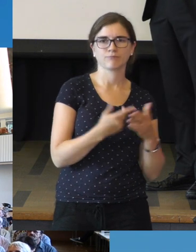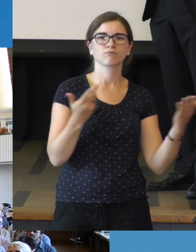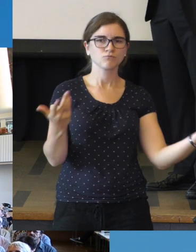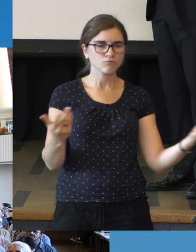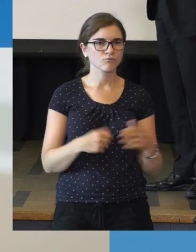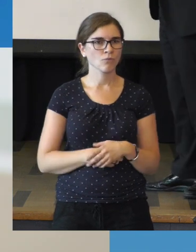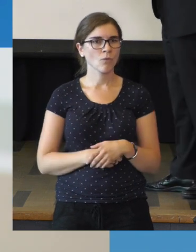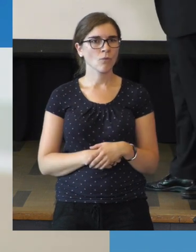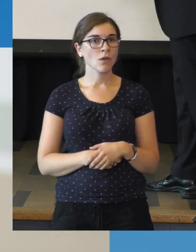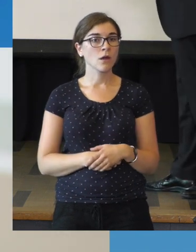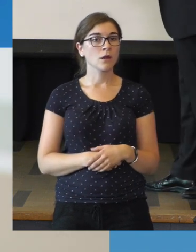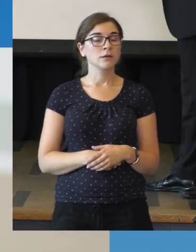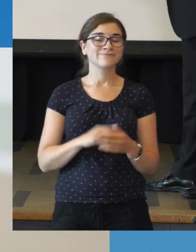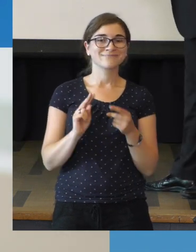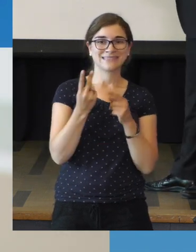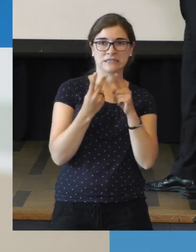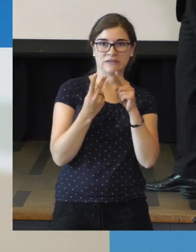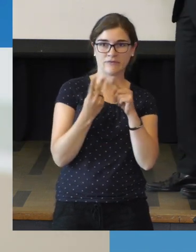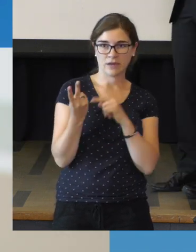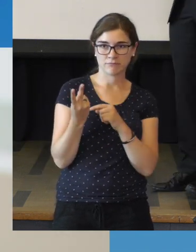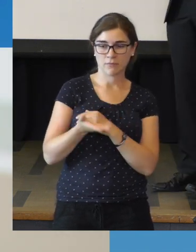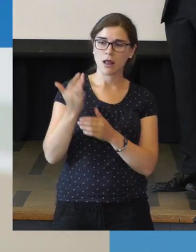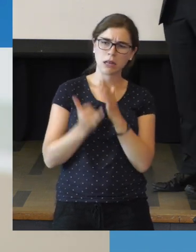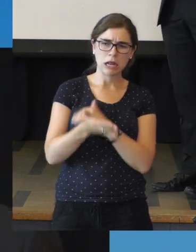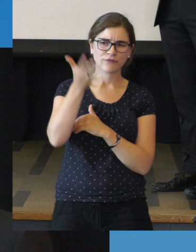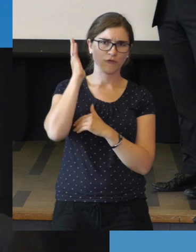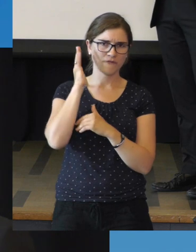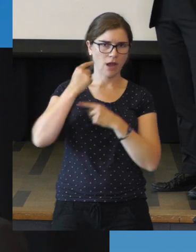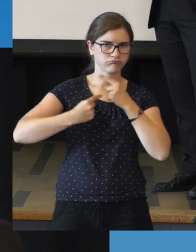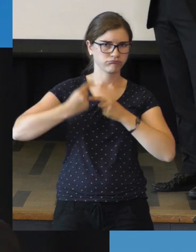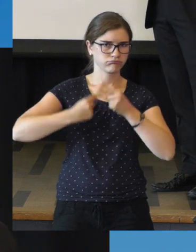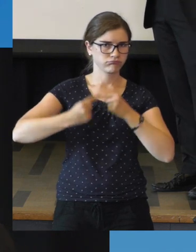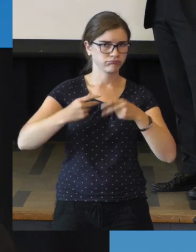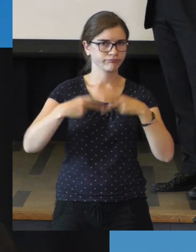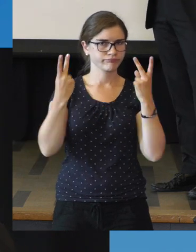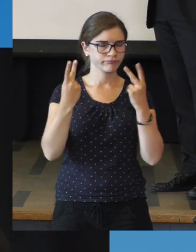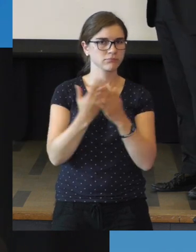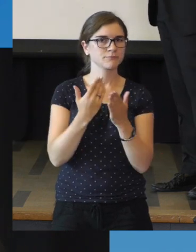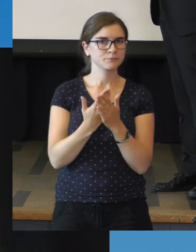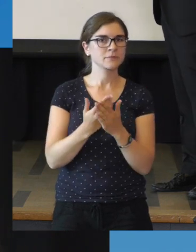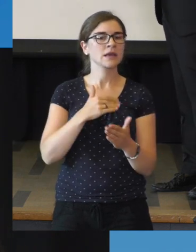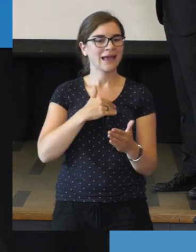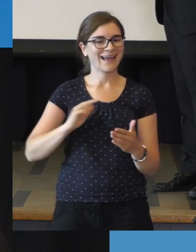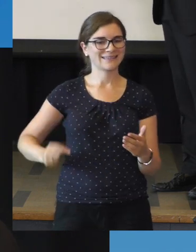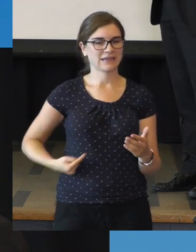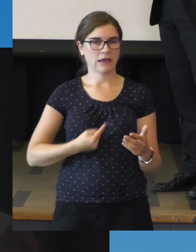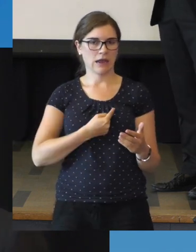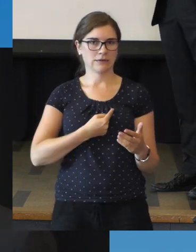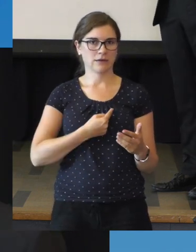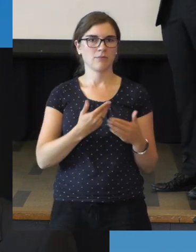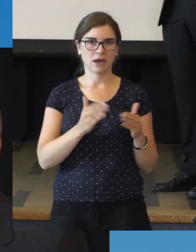Das, was als zweites in den letzten 5 Jahren sich entwickelt hat, sind die Eingriffe mittels Herzkatheter